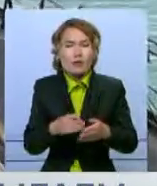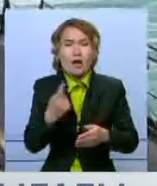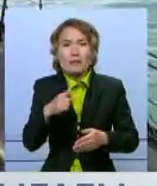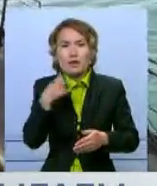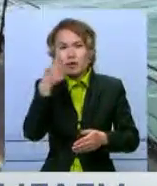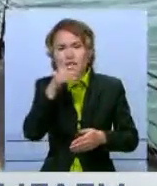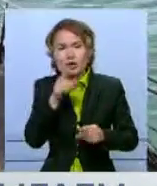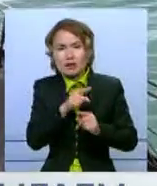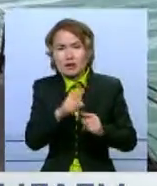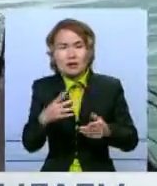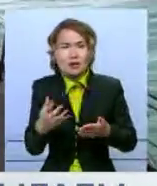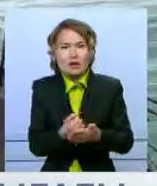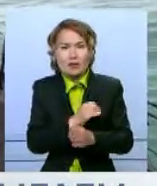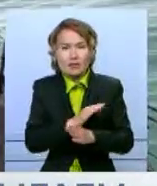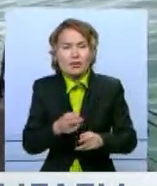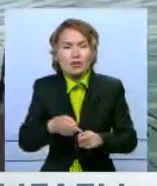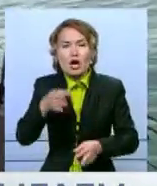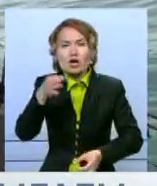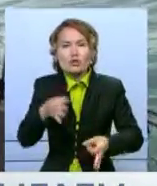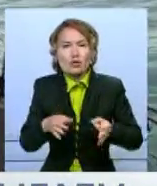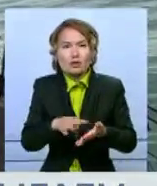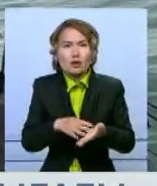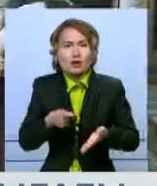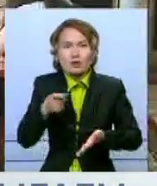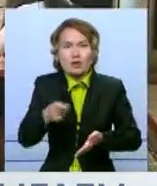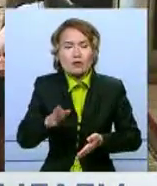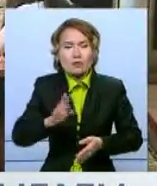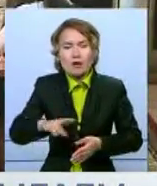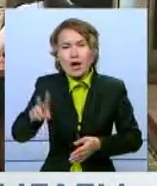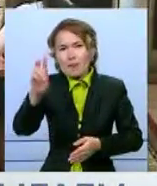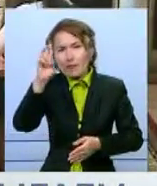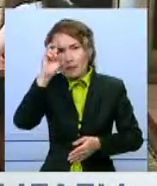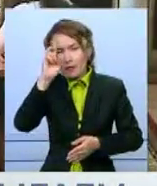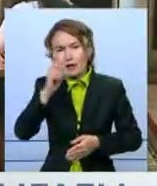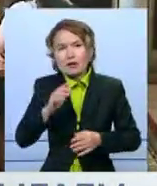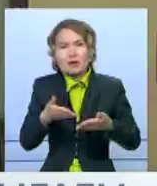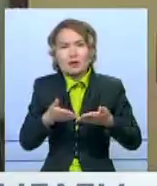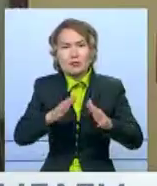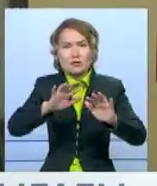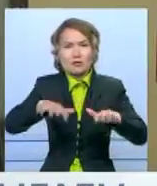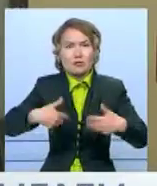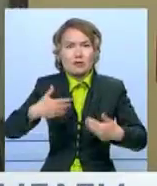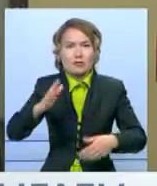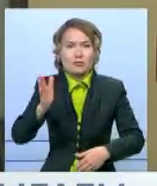порты әкімшілігі сотқа шағымданып, танкерді мемлекет кірісіне өткізе алады.